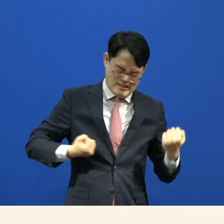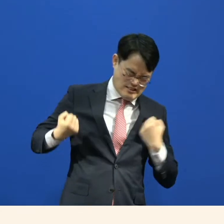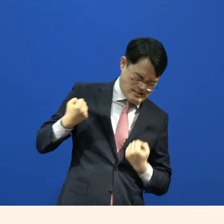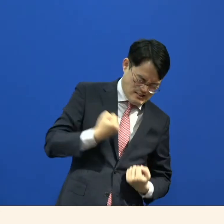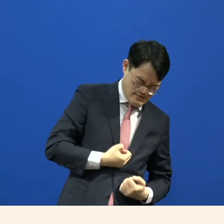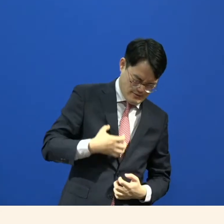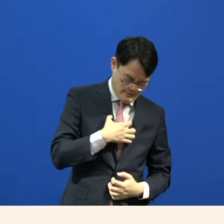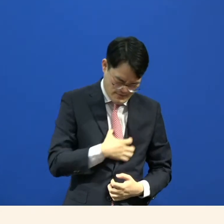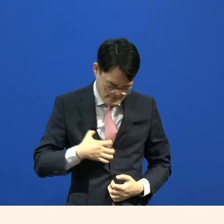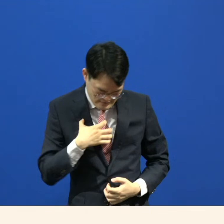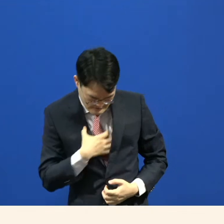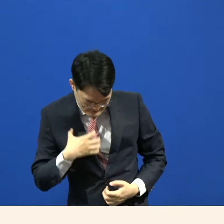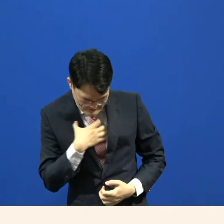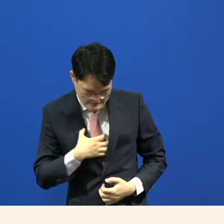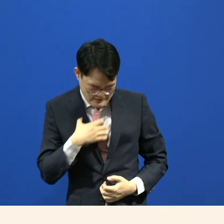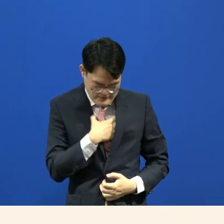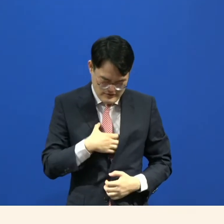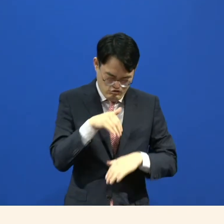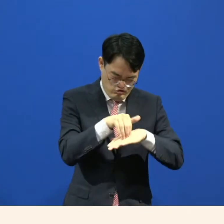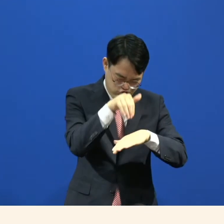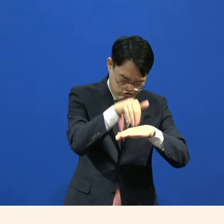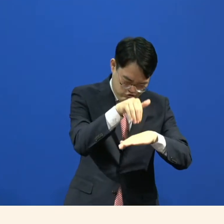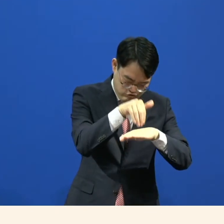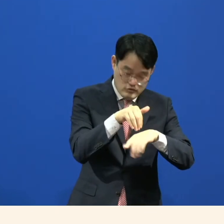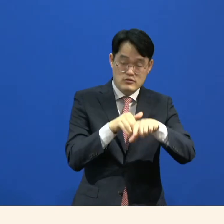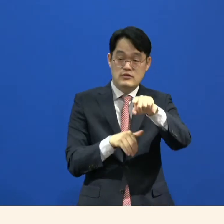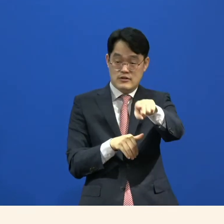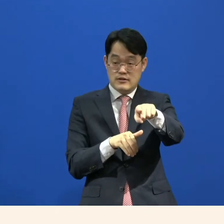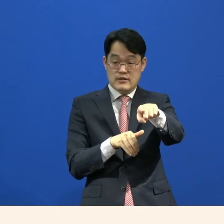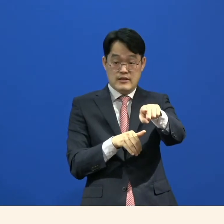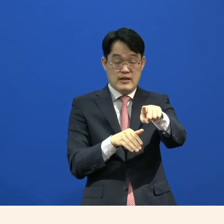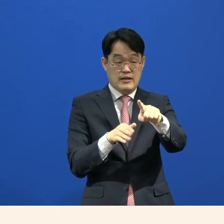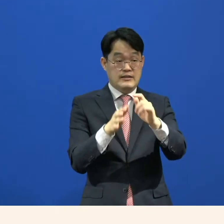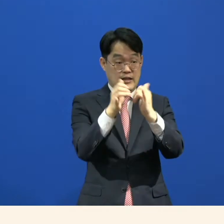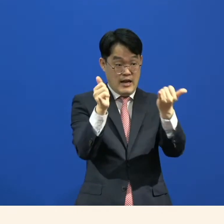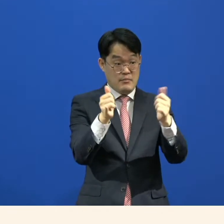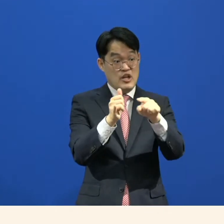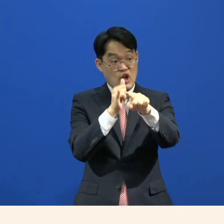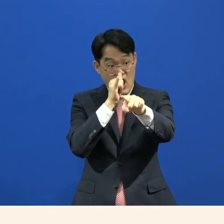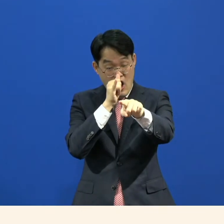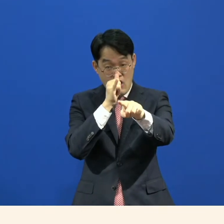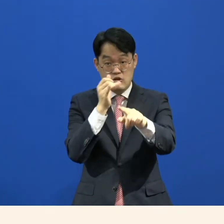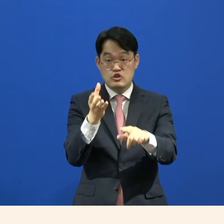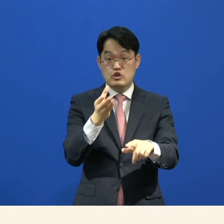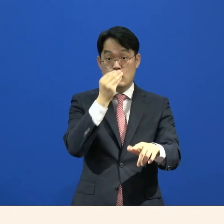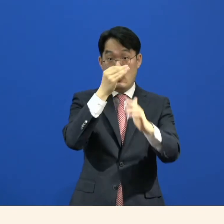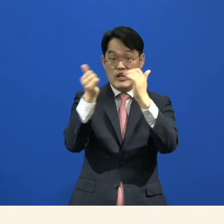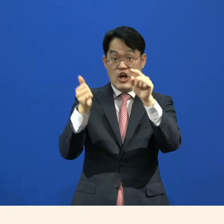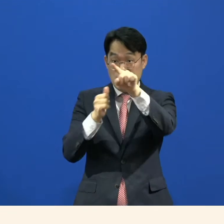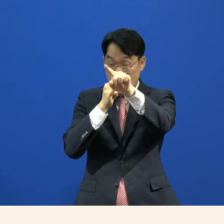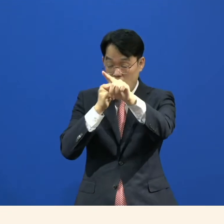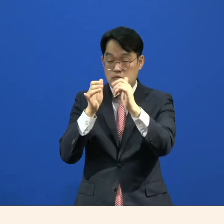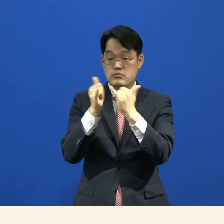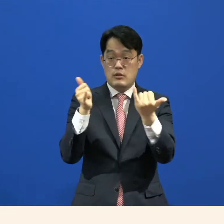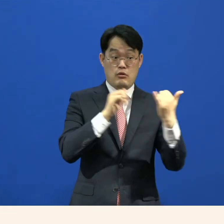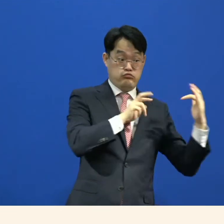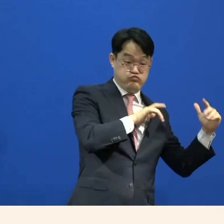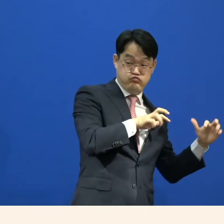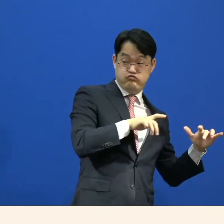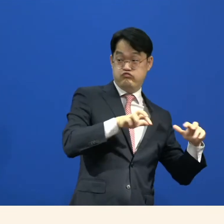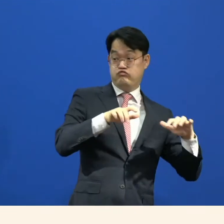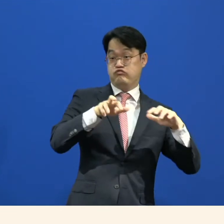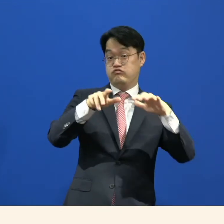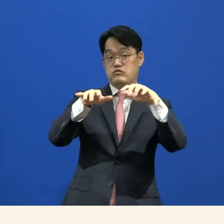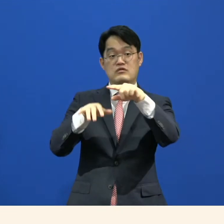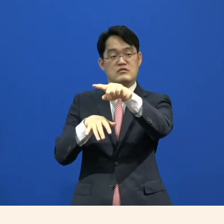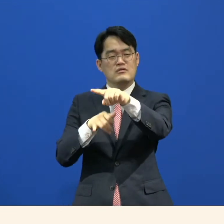그 특이한 수행을 하는 수도사가 거기에 계신다, 성인이 계신다. 그러면 사람들이 구름대를